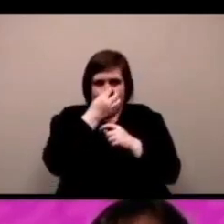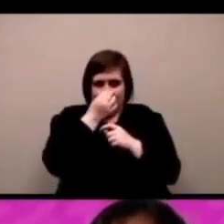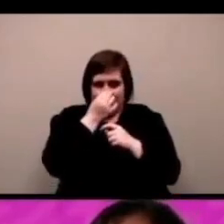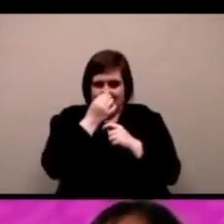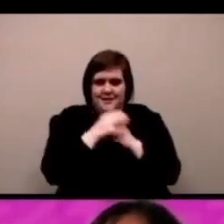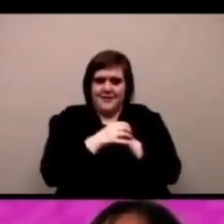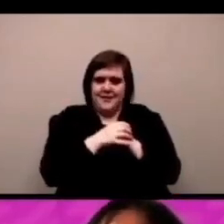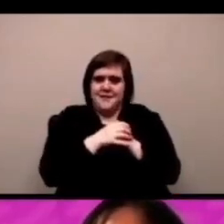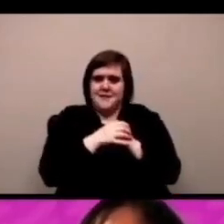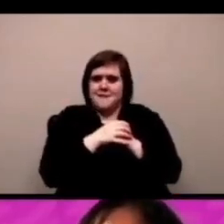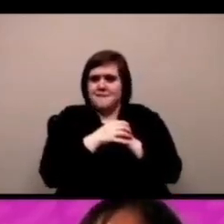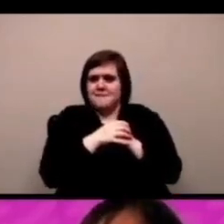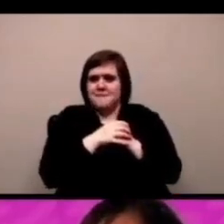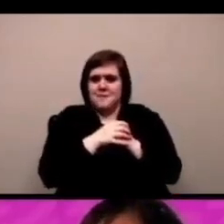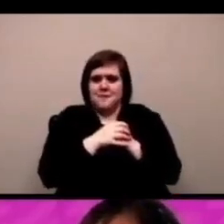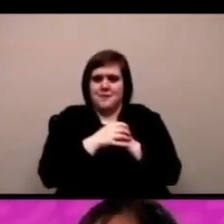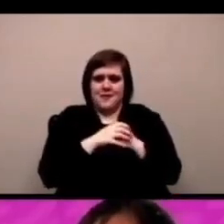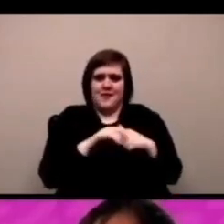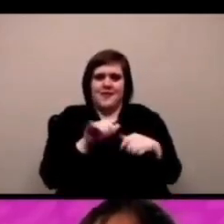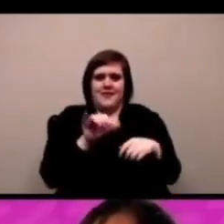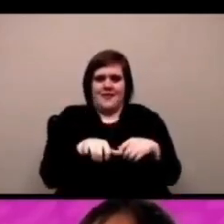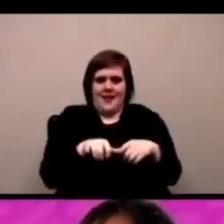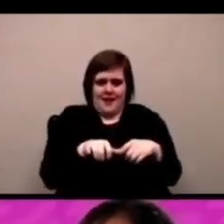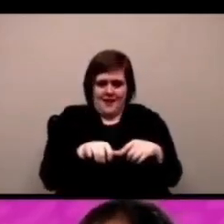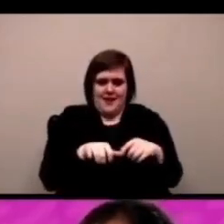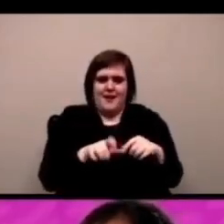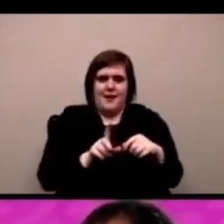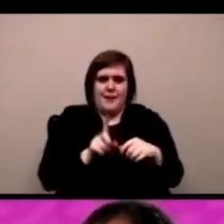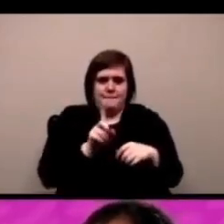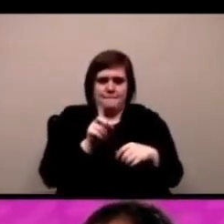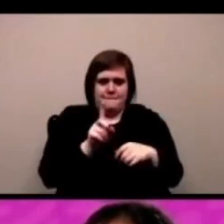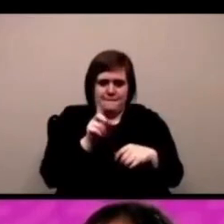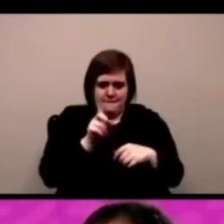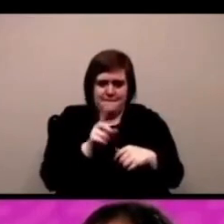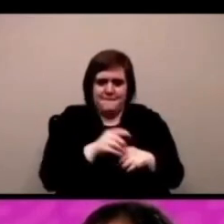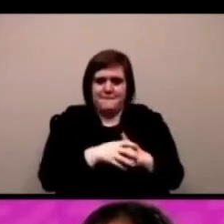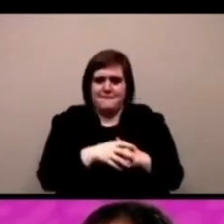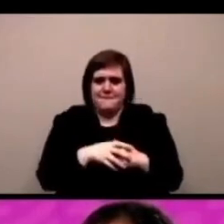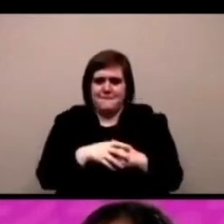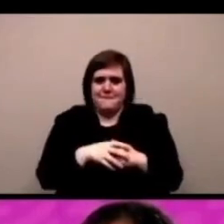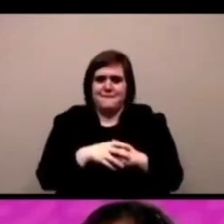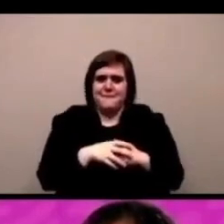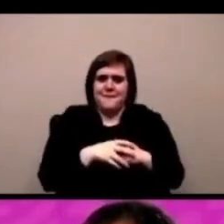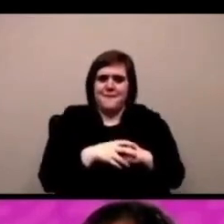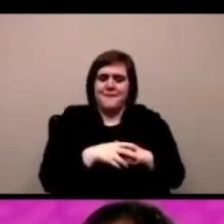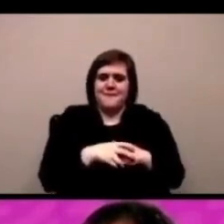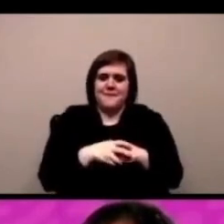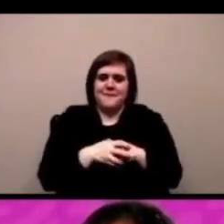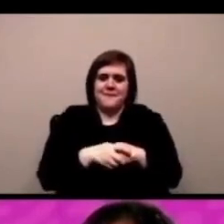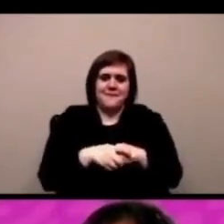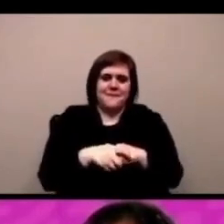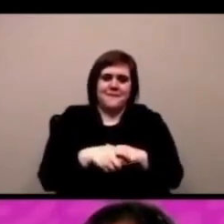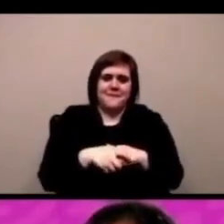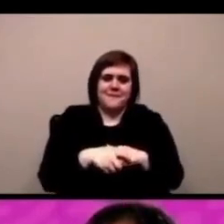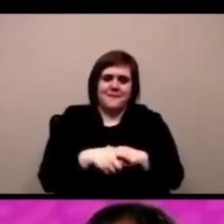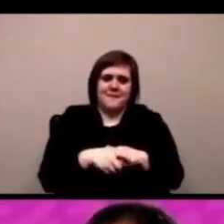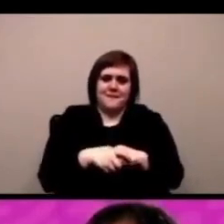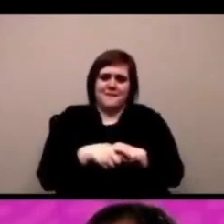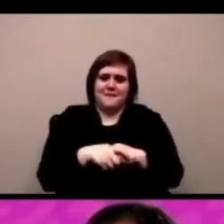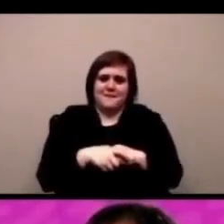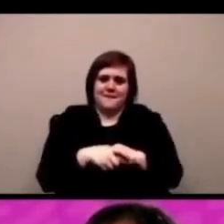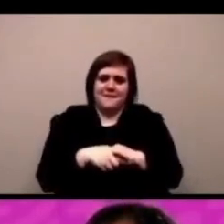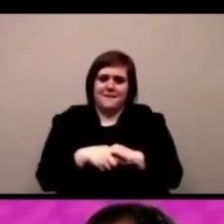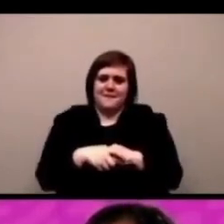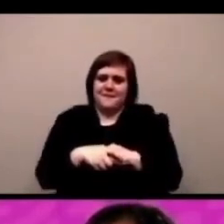私の目的はそのリンゴが動くことです例えばこちらに